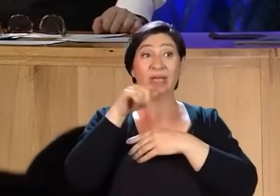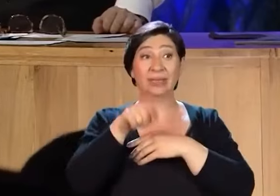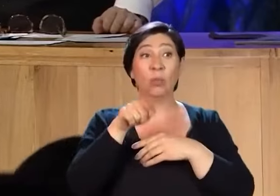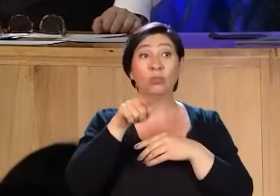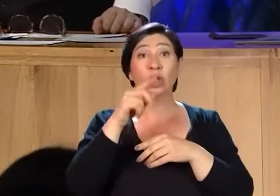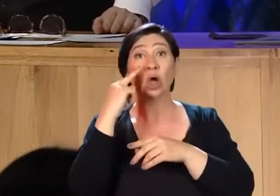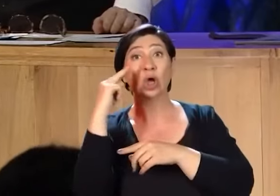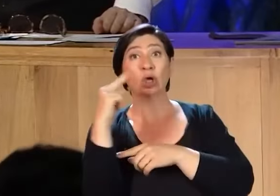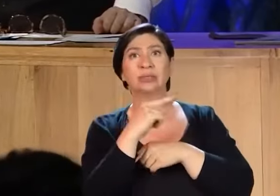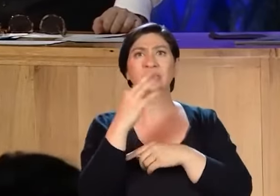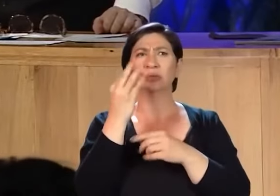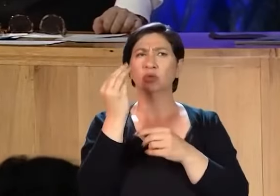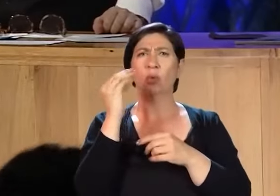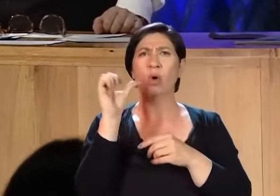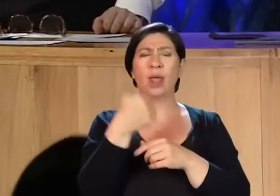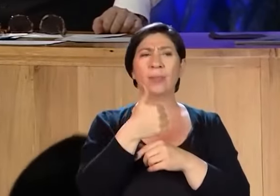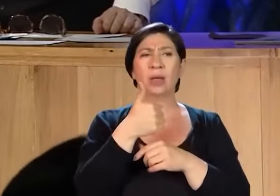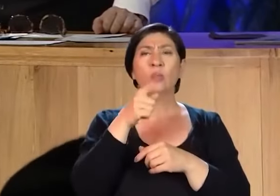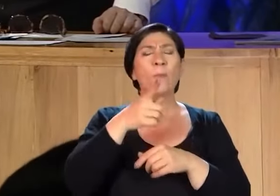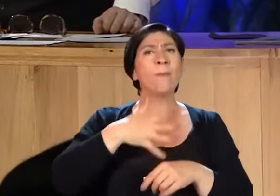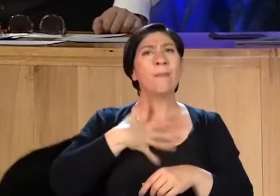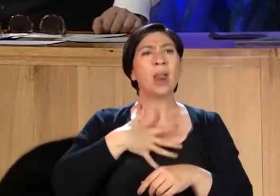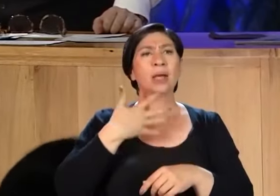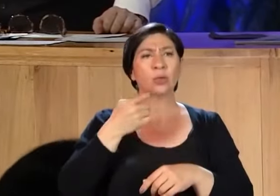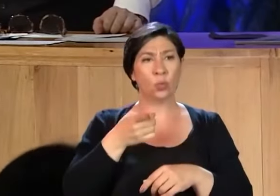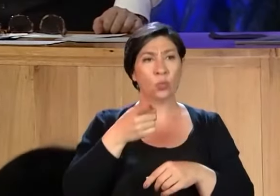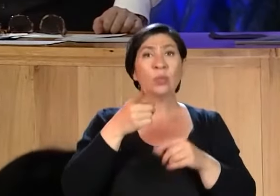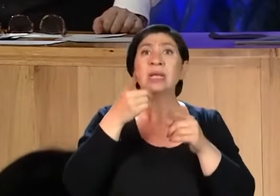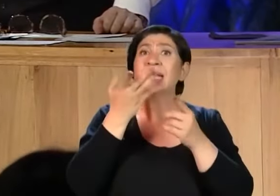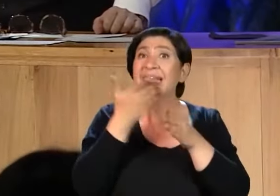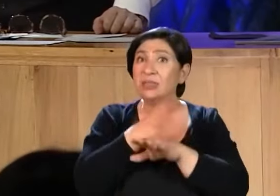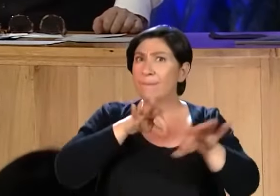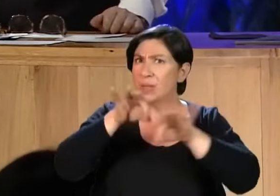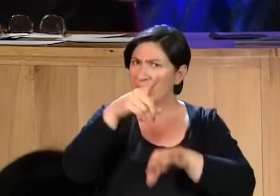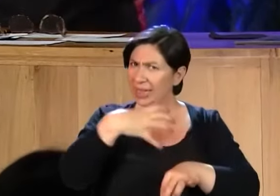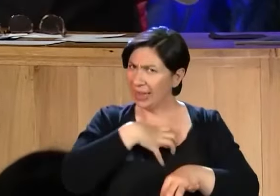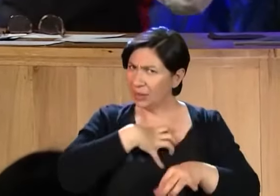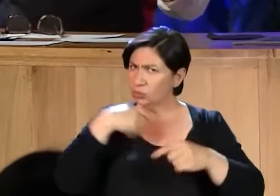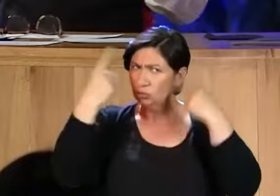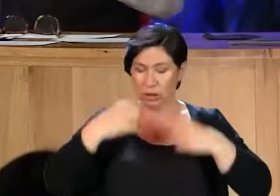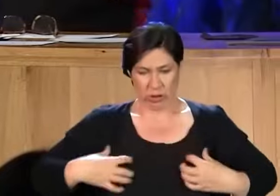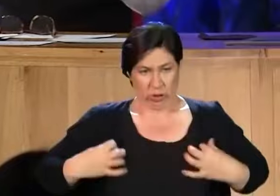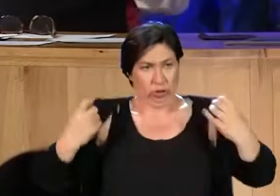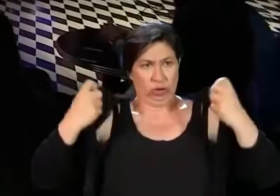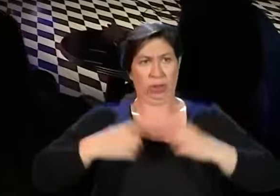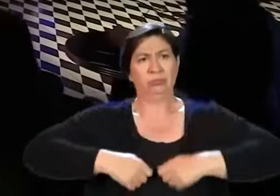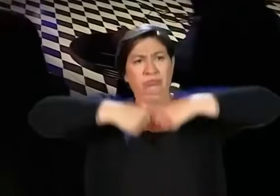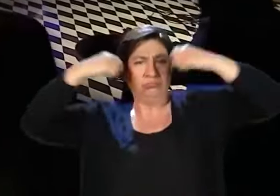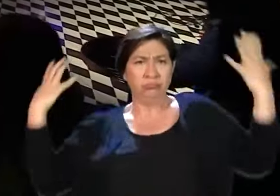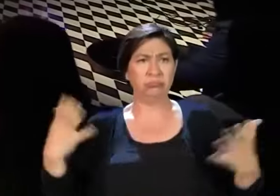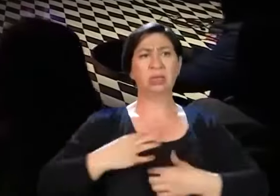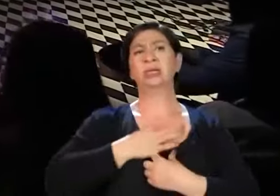burada gösterdiğiniz şey çok önemli. Bunu merak ediyorum stratejik olarak. Bunu kendi kendinize mi düşündünüz? Çünkü ceketi çıkardınız, kravatı